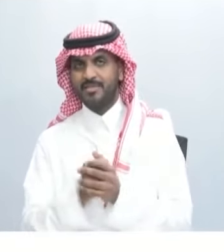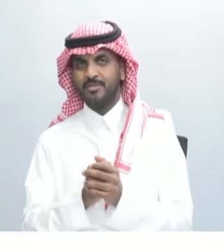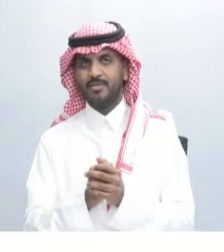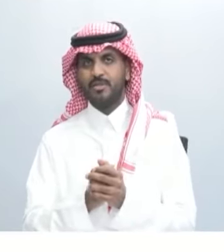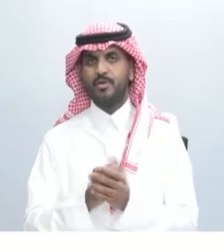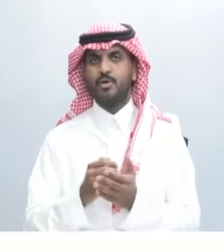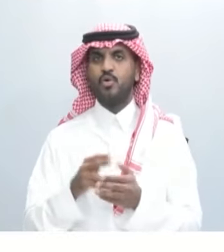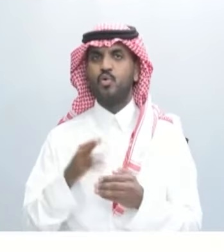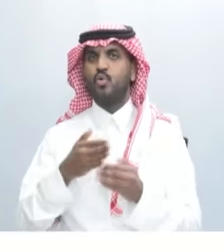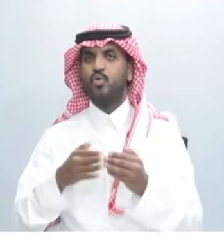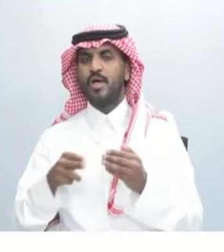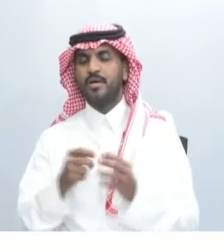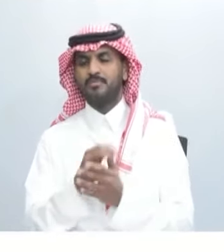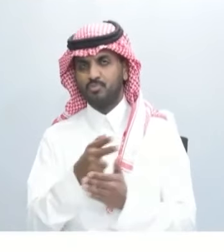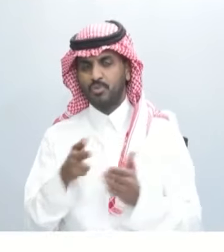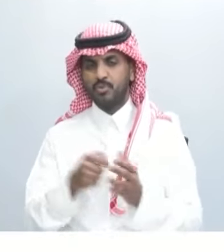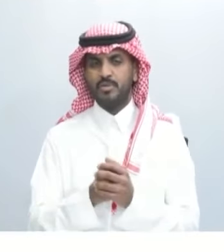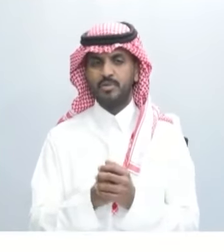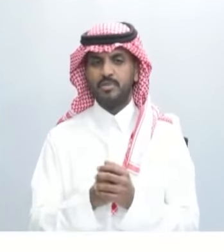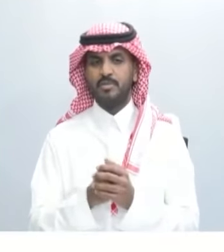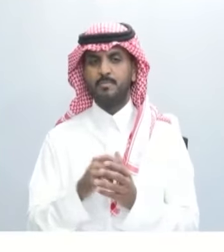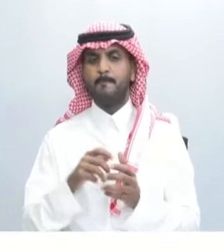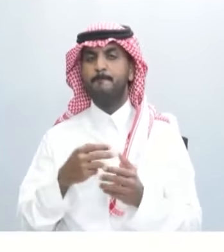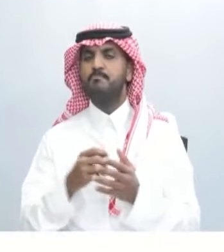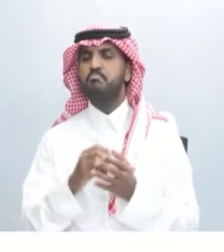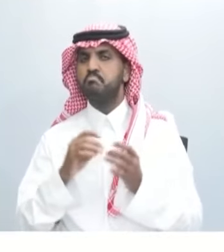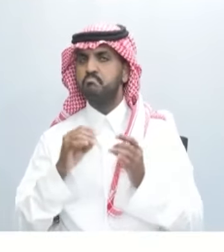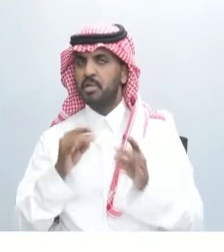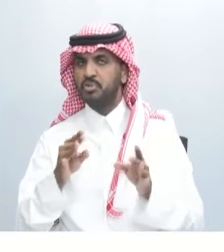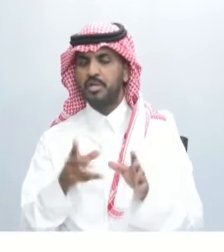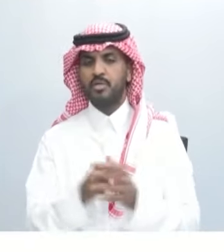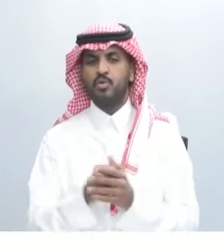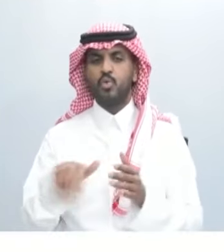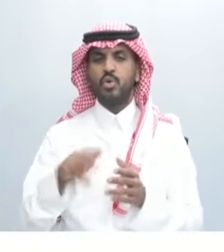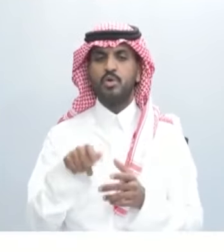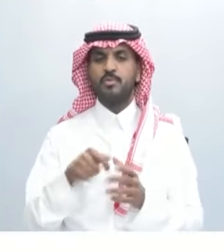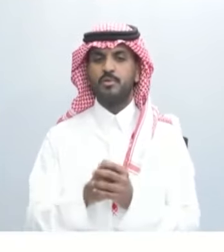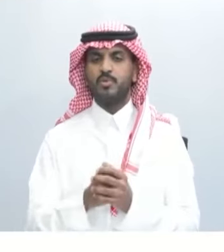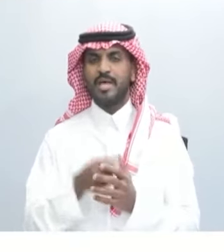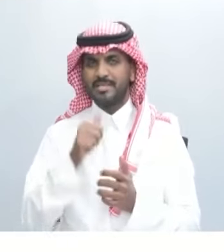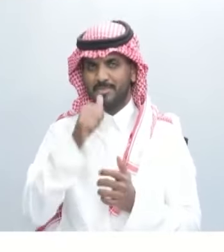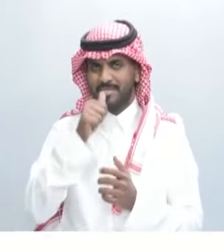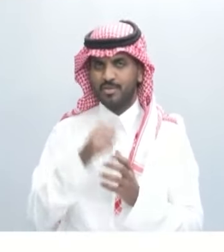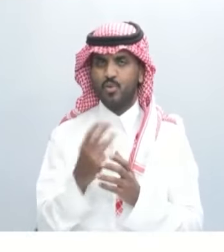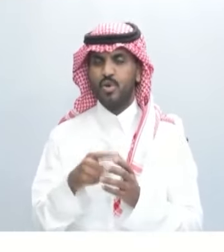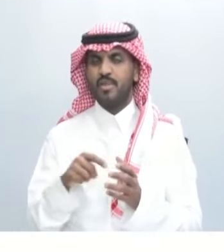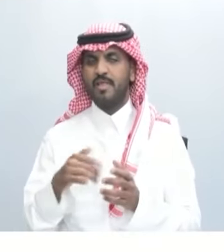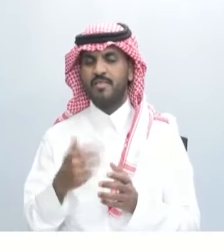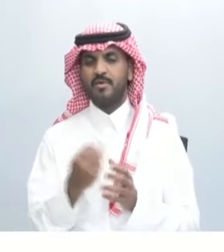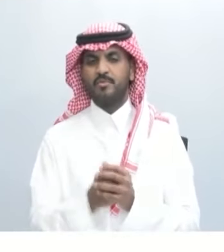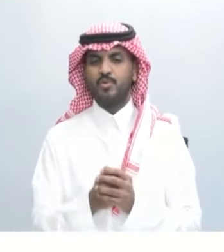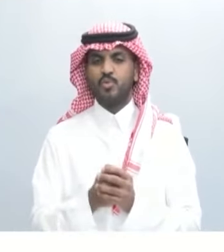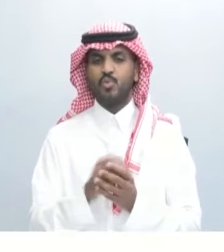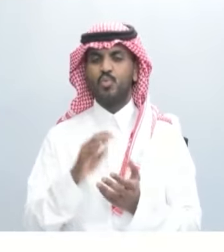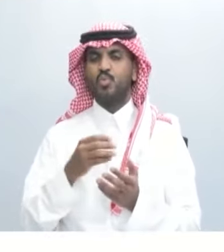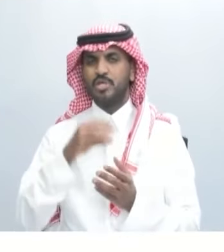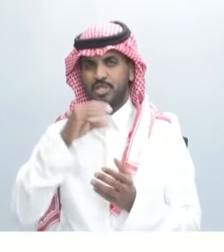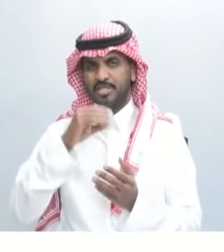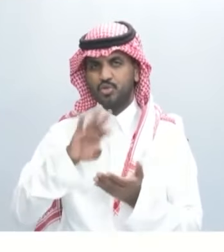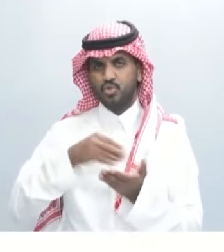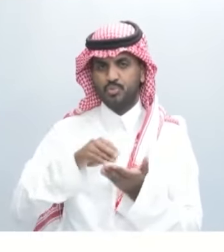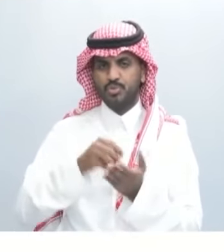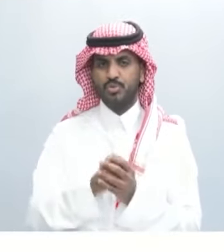كل يومين وكاسا من العصير كل ثلاثه ايام والشطيره الجبن كل اربعه ايام